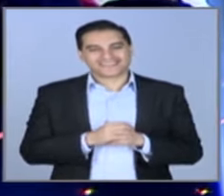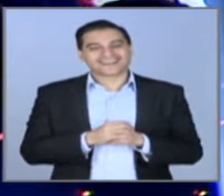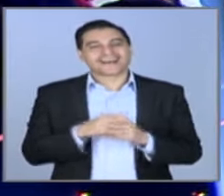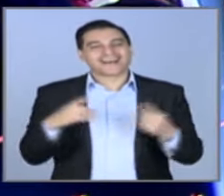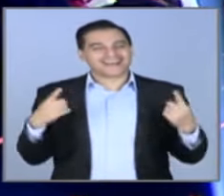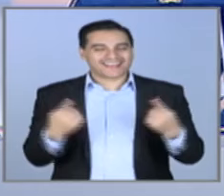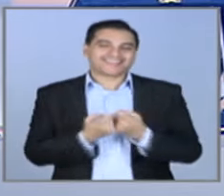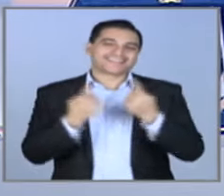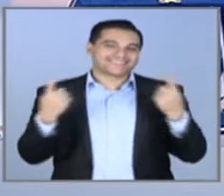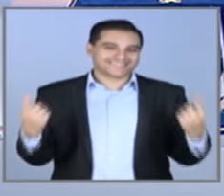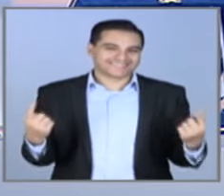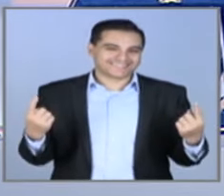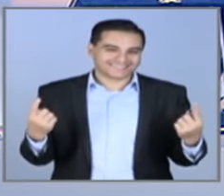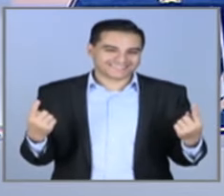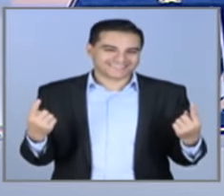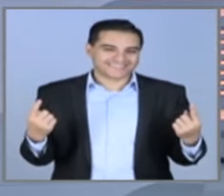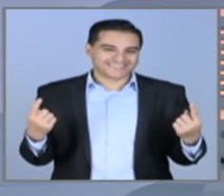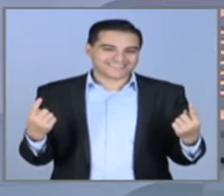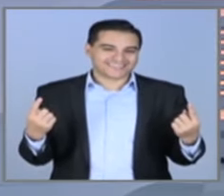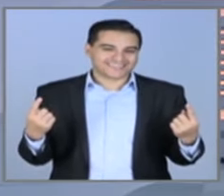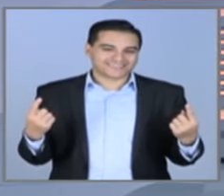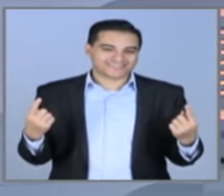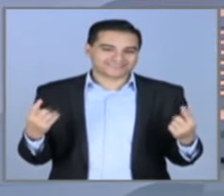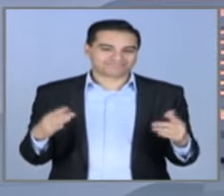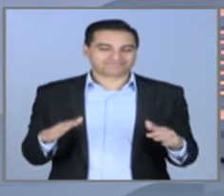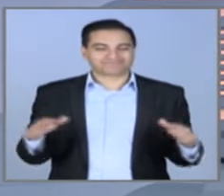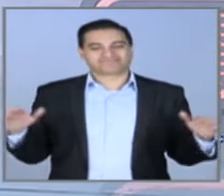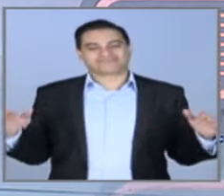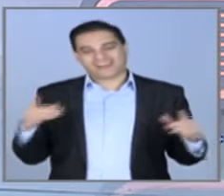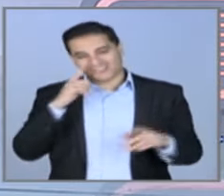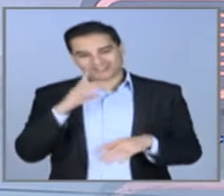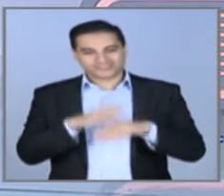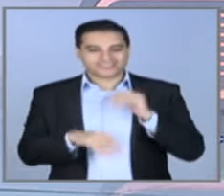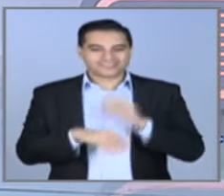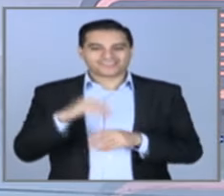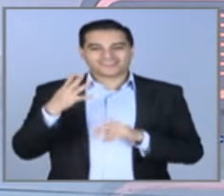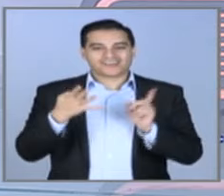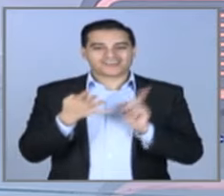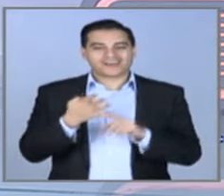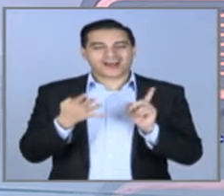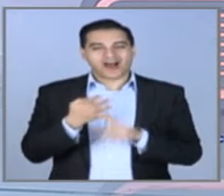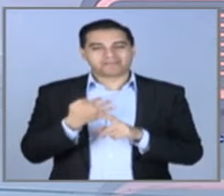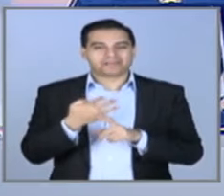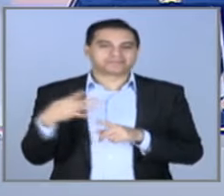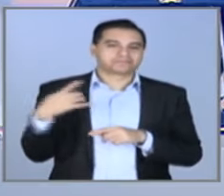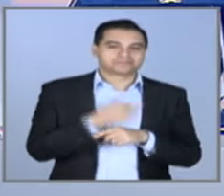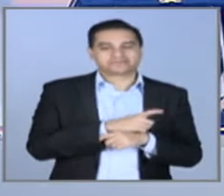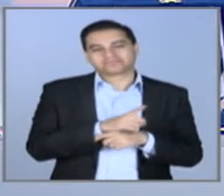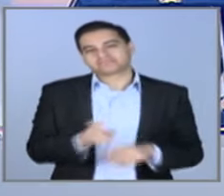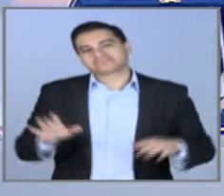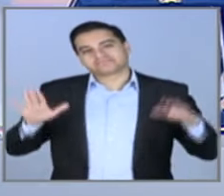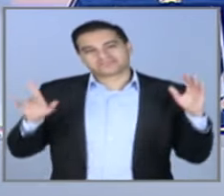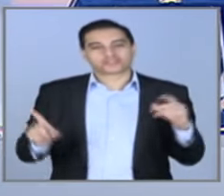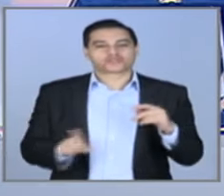مقابل هدف. الكورة في ملعبكم، هاجر وأميرة، أميرة وهاجر.